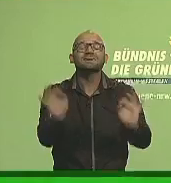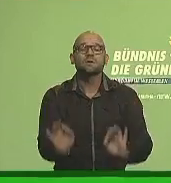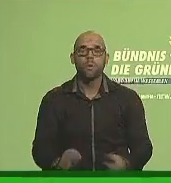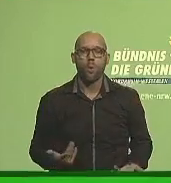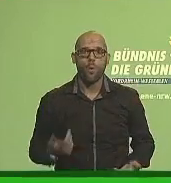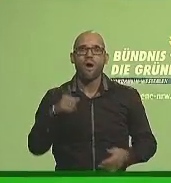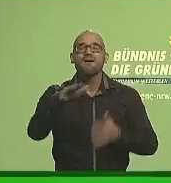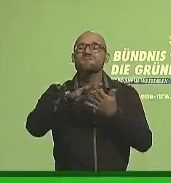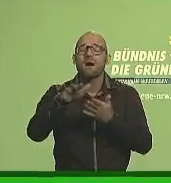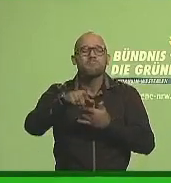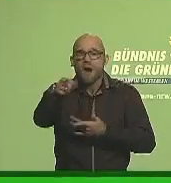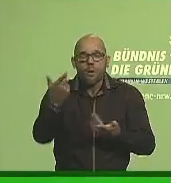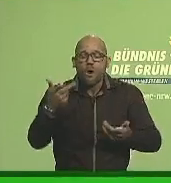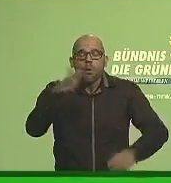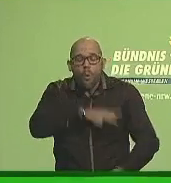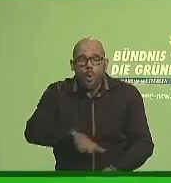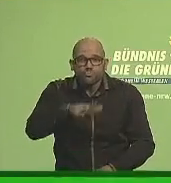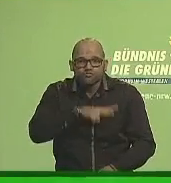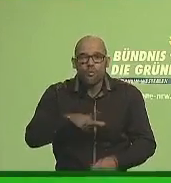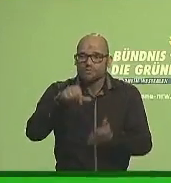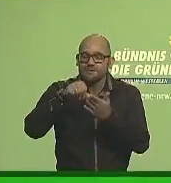suchen.